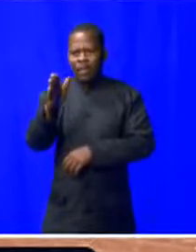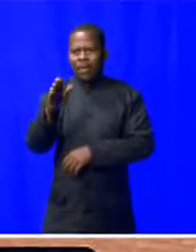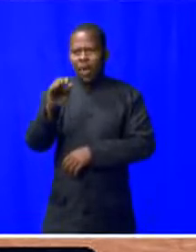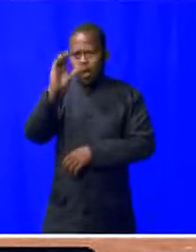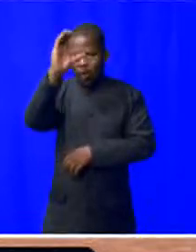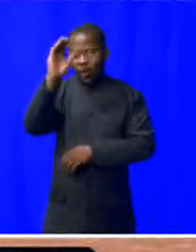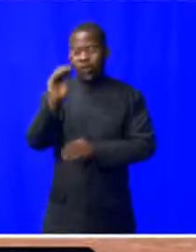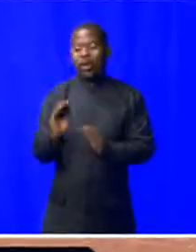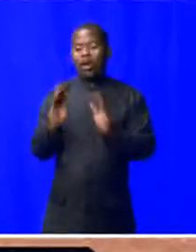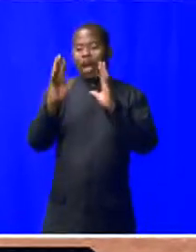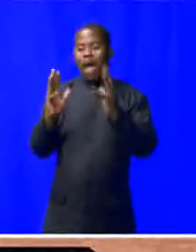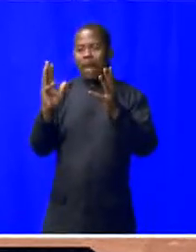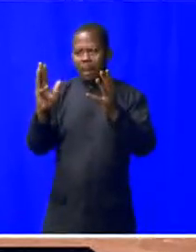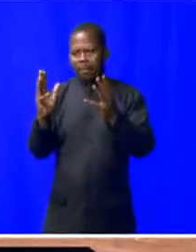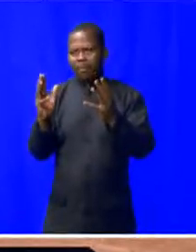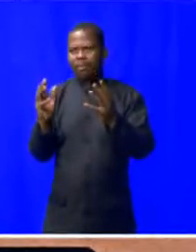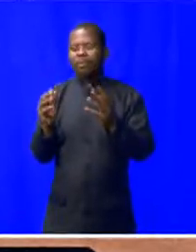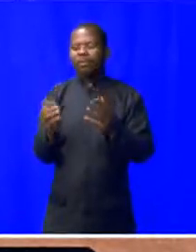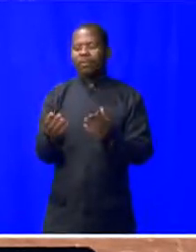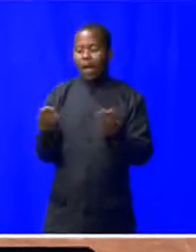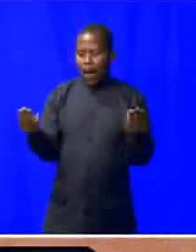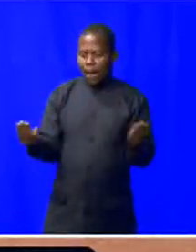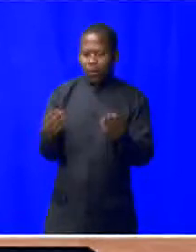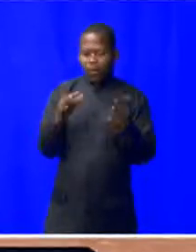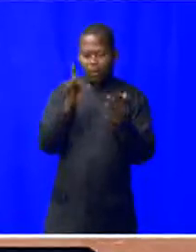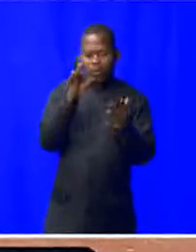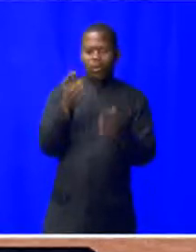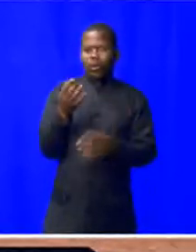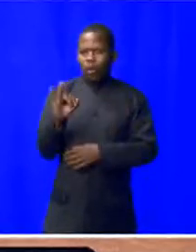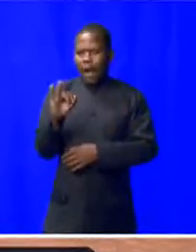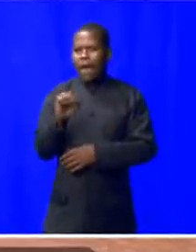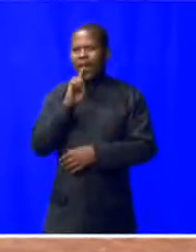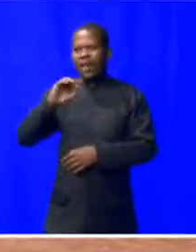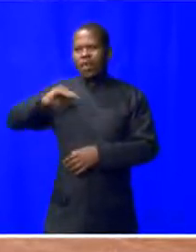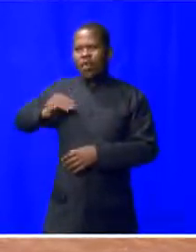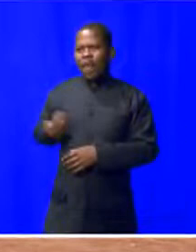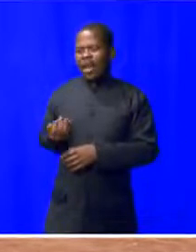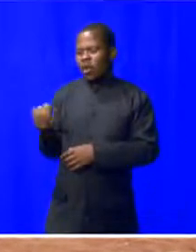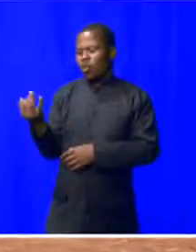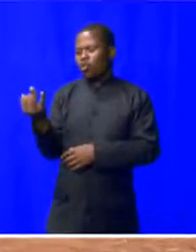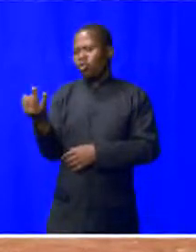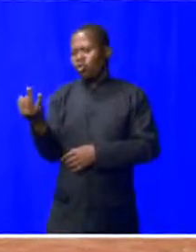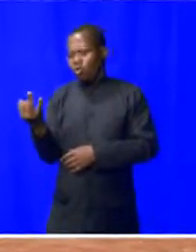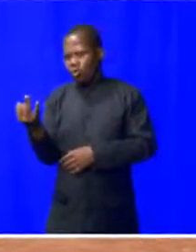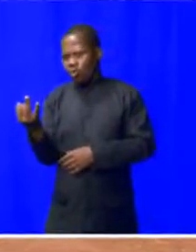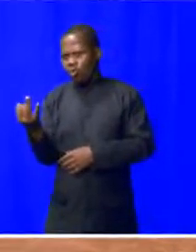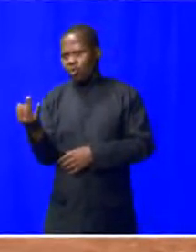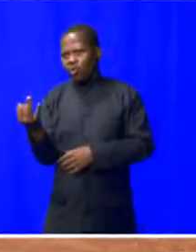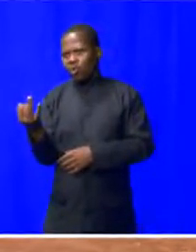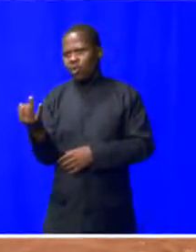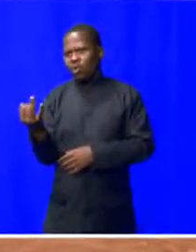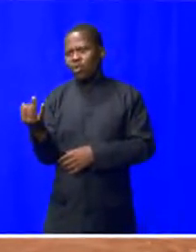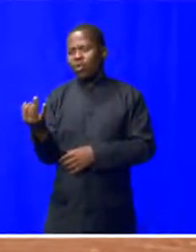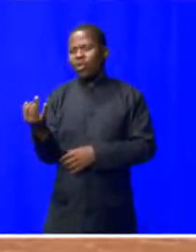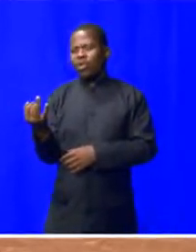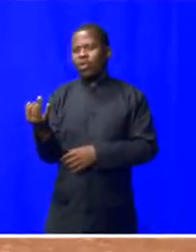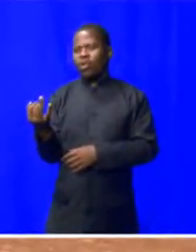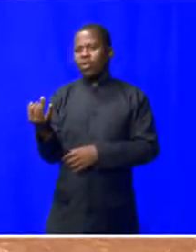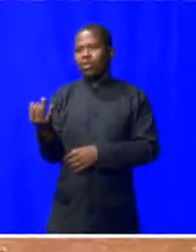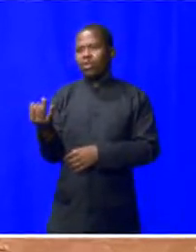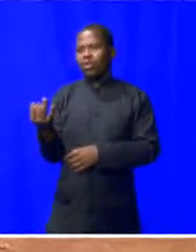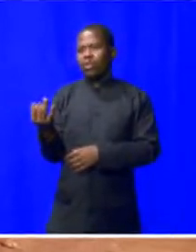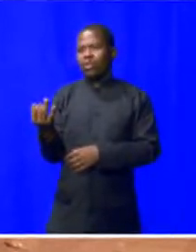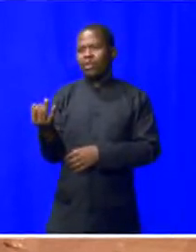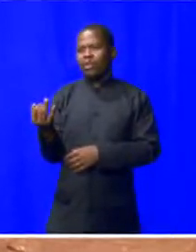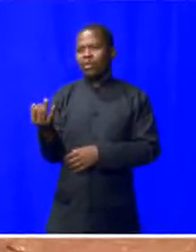bangi-20 labo labanominatiwe kepha nabomake babili nje kuphela. Kanti-ke nasiphinze sithi siyabuka lolu